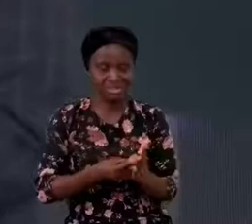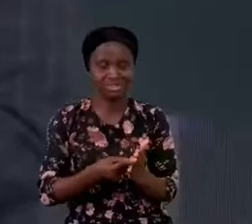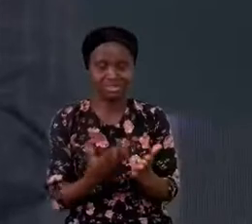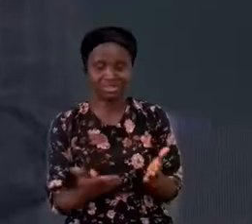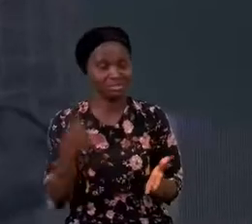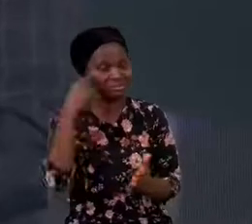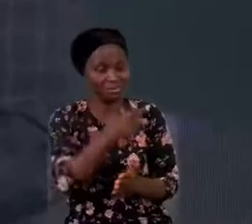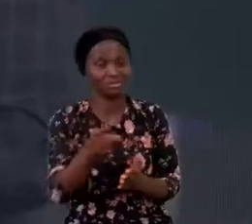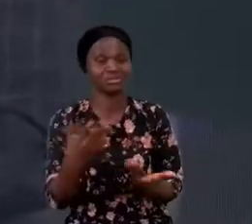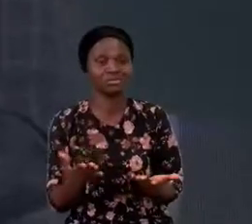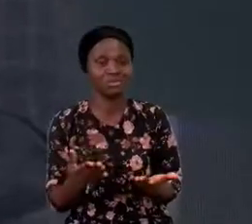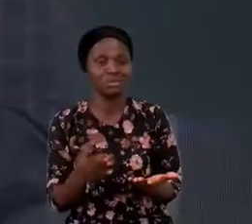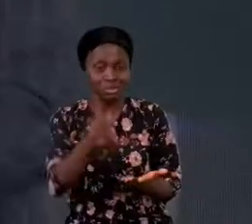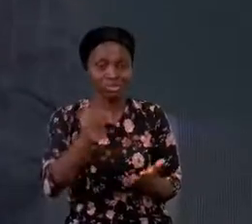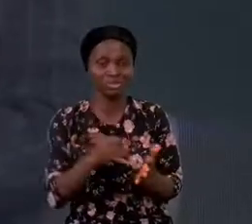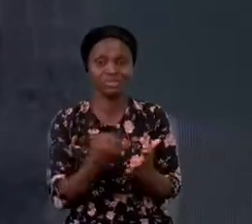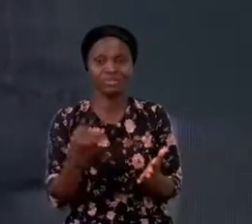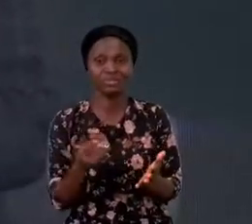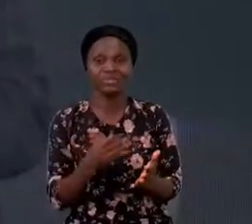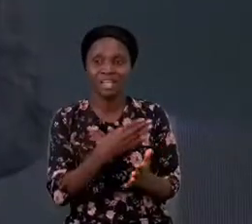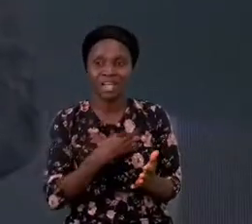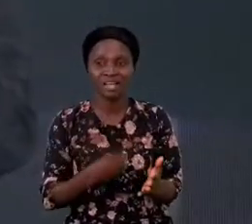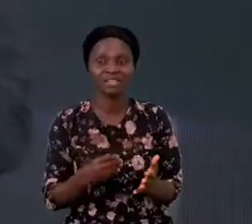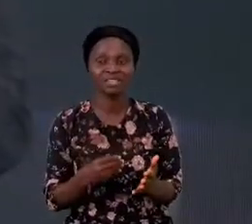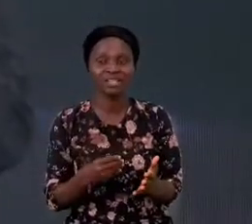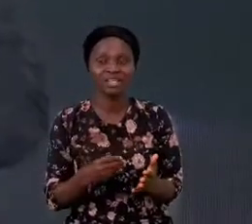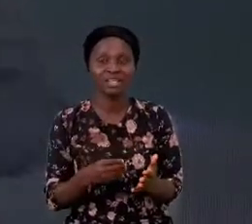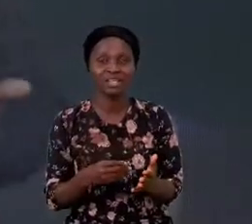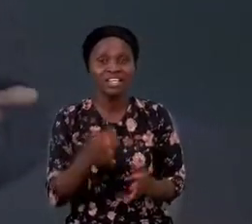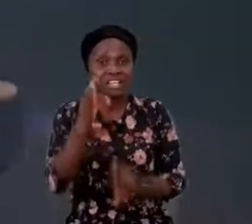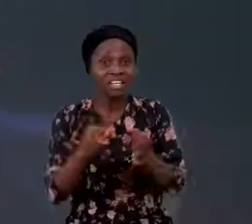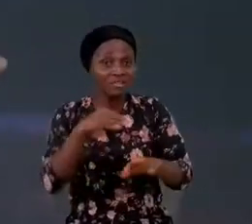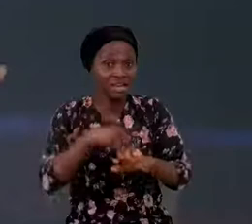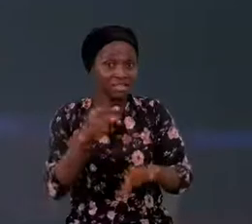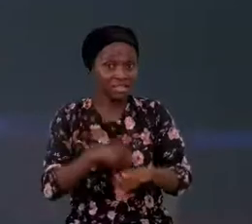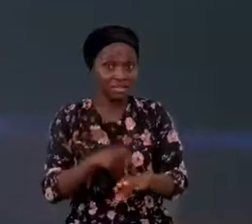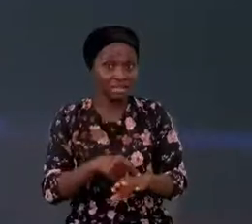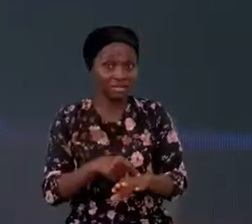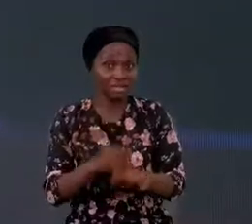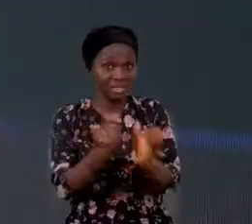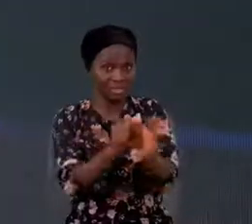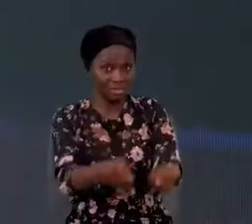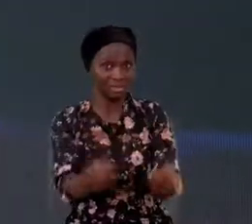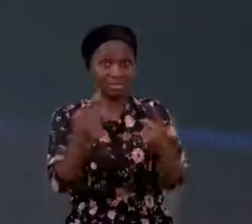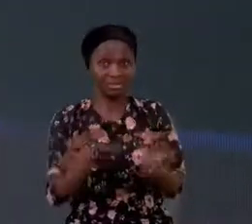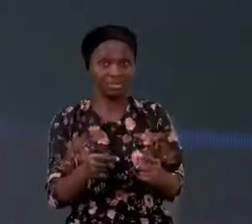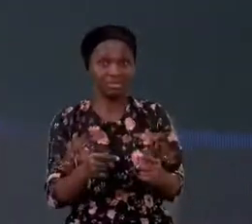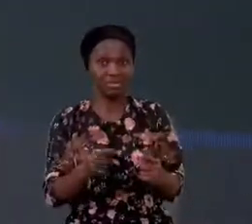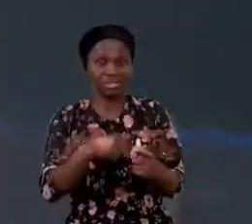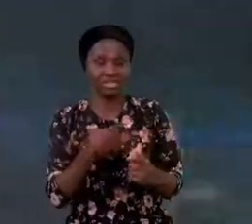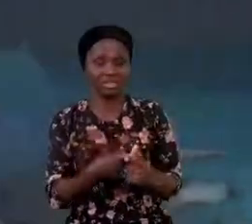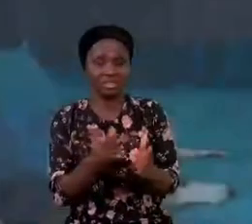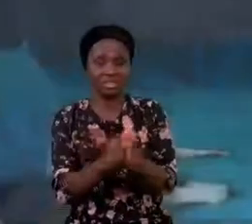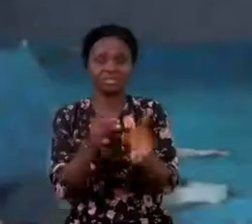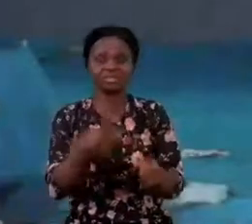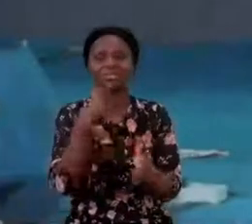est sorti, et le monsieur dit, une minute, qu'est-ce que tu as? S'il n'avait pas souri, s'il n'était